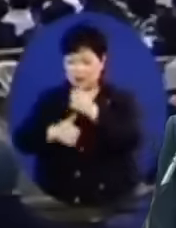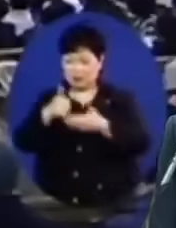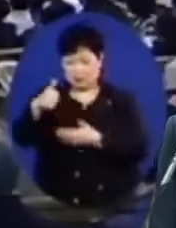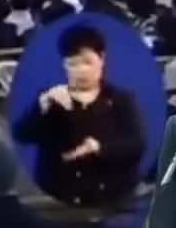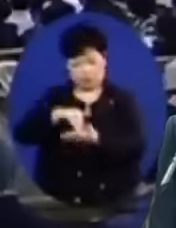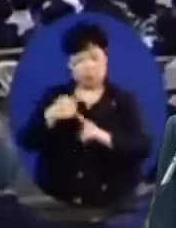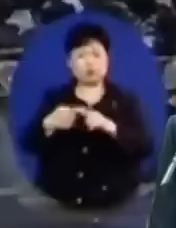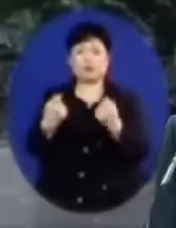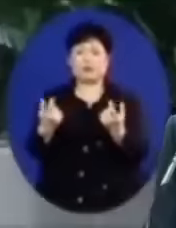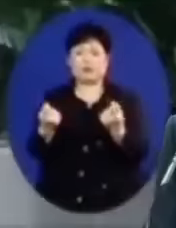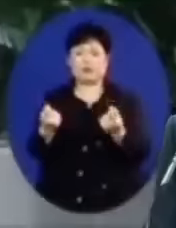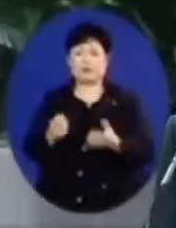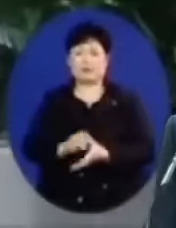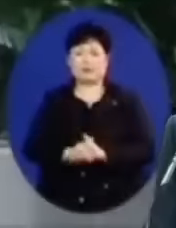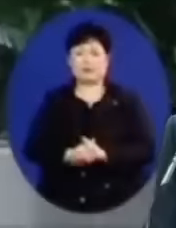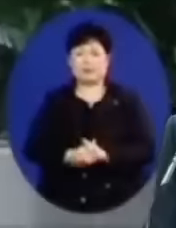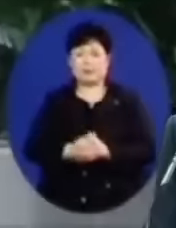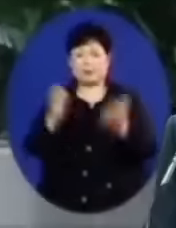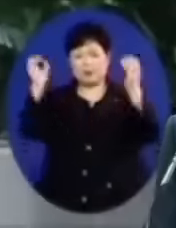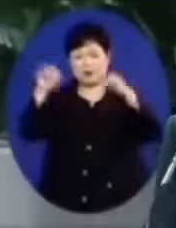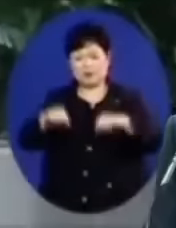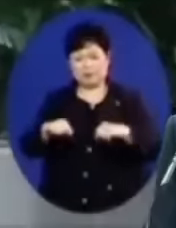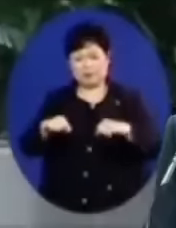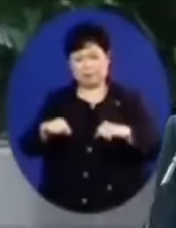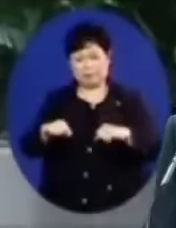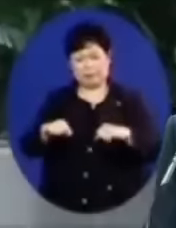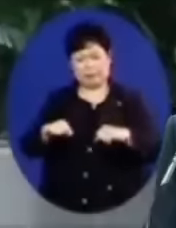후회하십니다. 응답 안 할 걸 해줬구나.